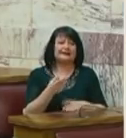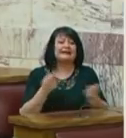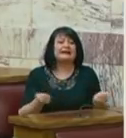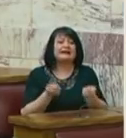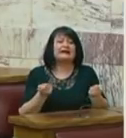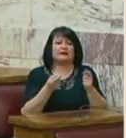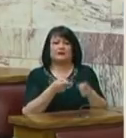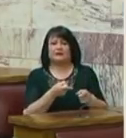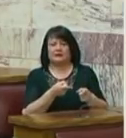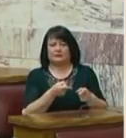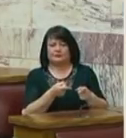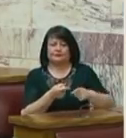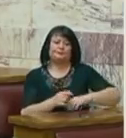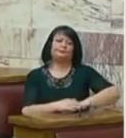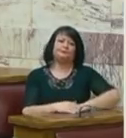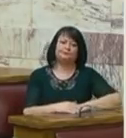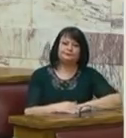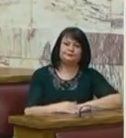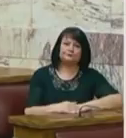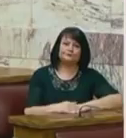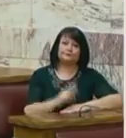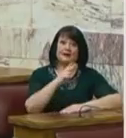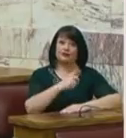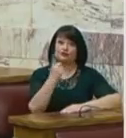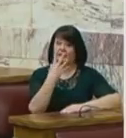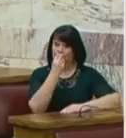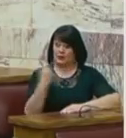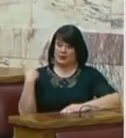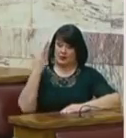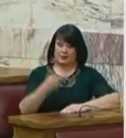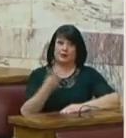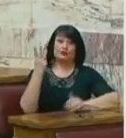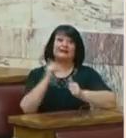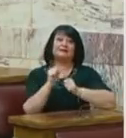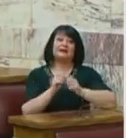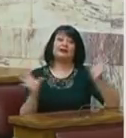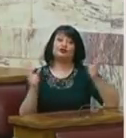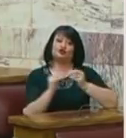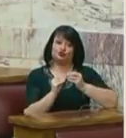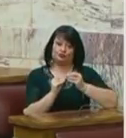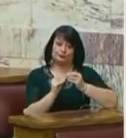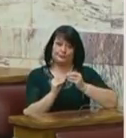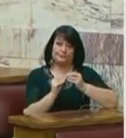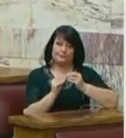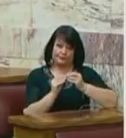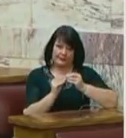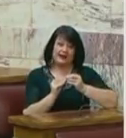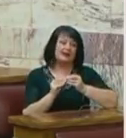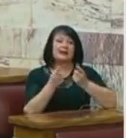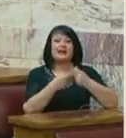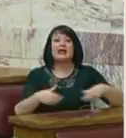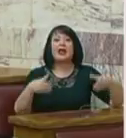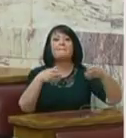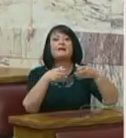Από τις 21 Φεβρουαρίου σήμερα τρεις μήνες, η Επιτροπή Προκαταρκτικής Εξέτασης